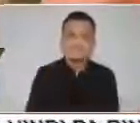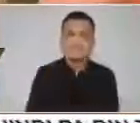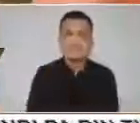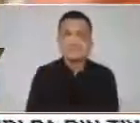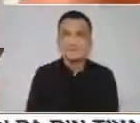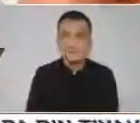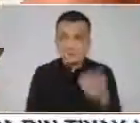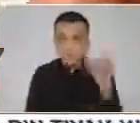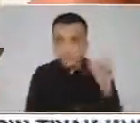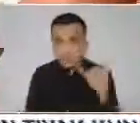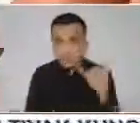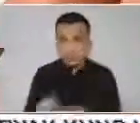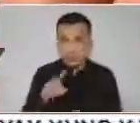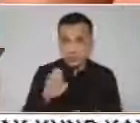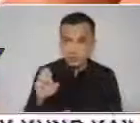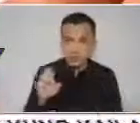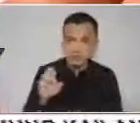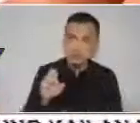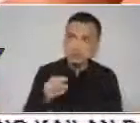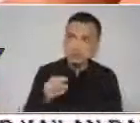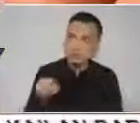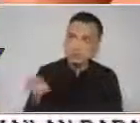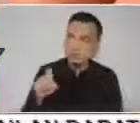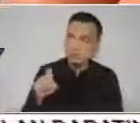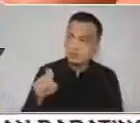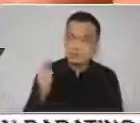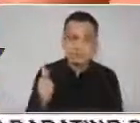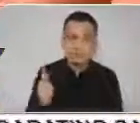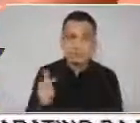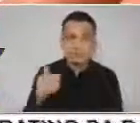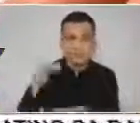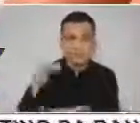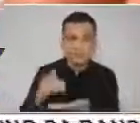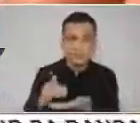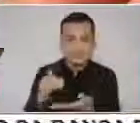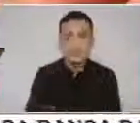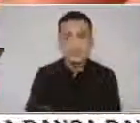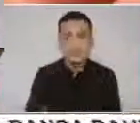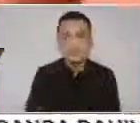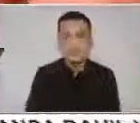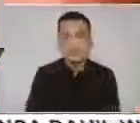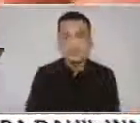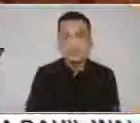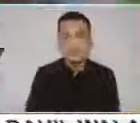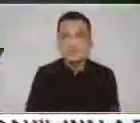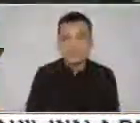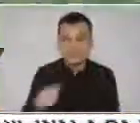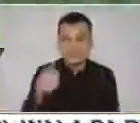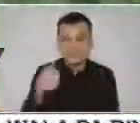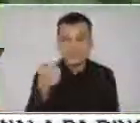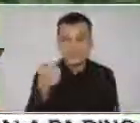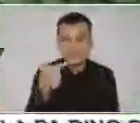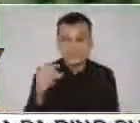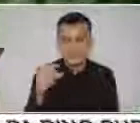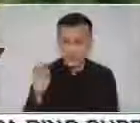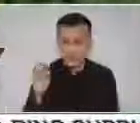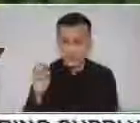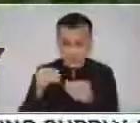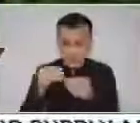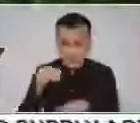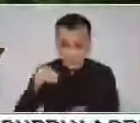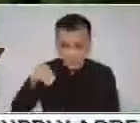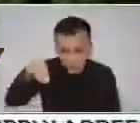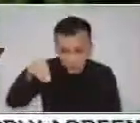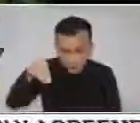Pero pwede pang matawaran ng 100 pesos. Depende po sa klase. At syempre, yung ating mga detaling gulay tulad na lamang